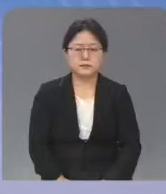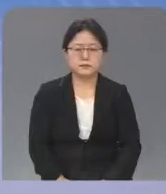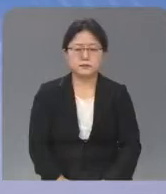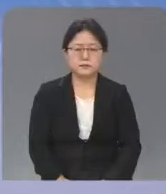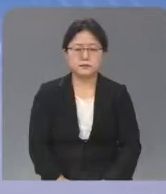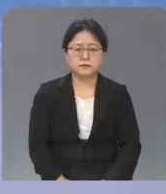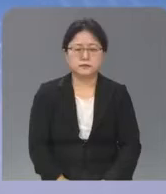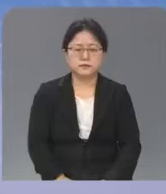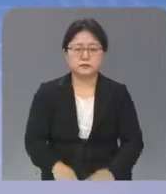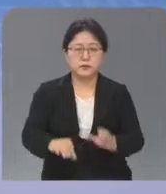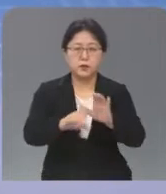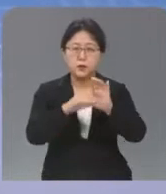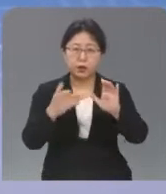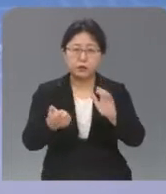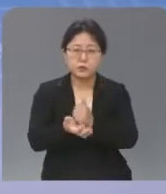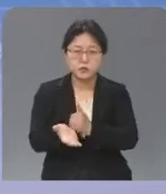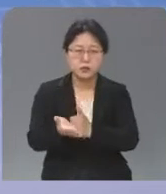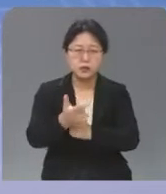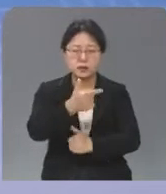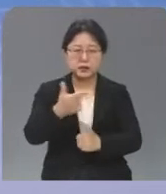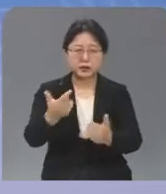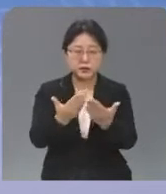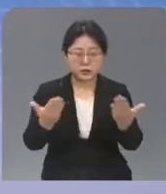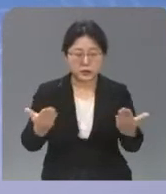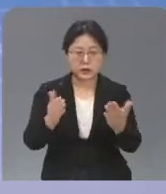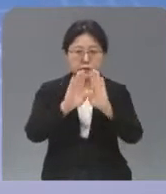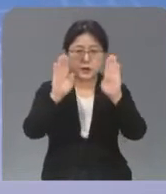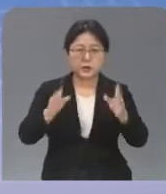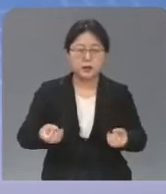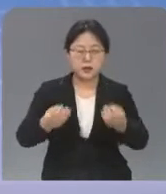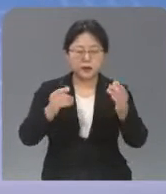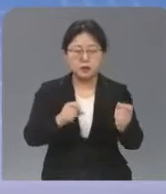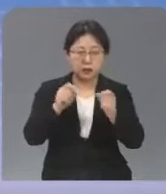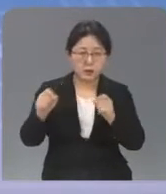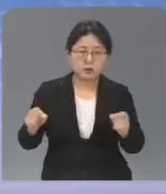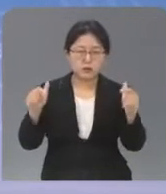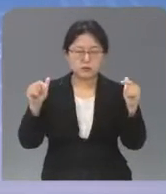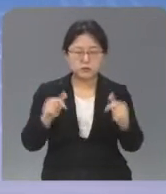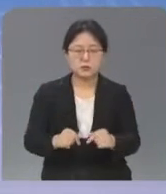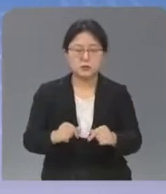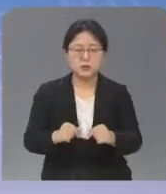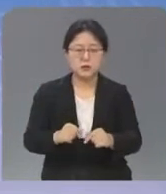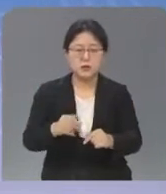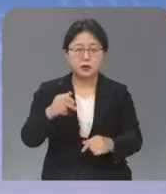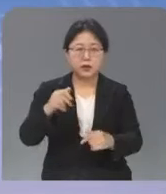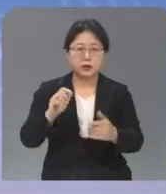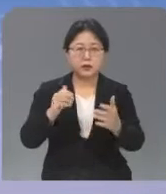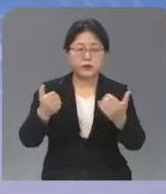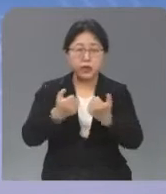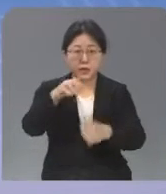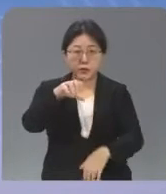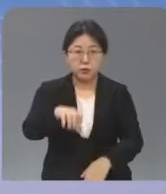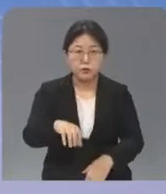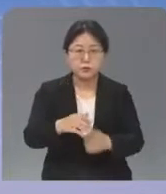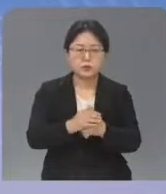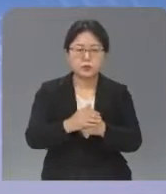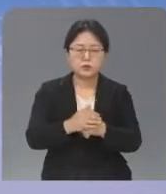논란이 불거지면서 발전소 가동이 정상적으로 이루어질지 갈등의 골이 더 깊어지지는 않을지 우려의 목소리가 커지고